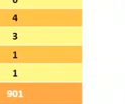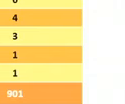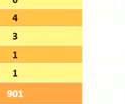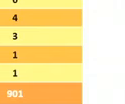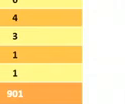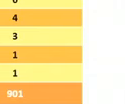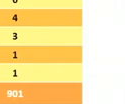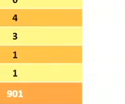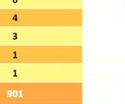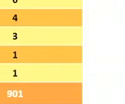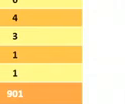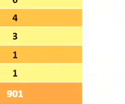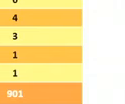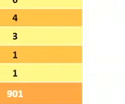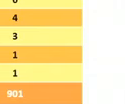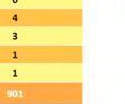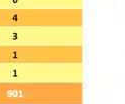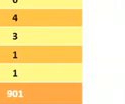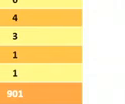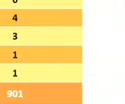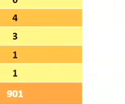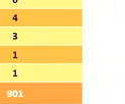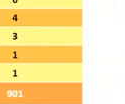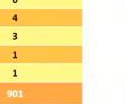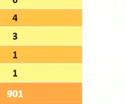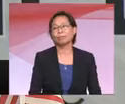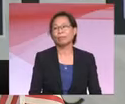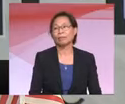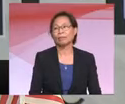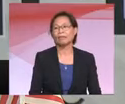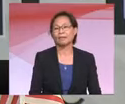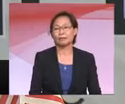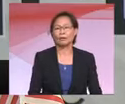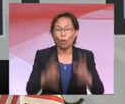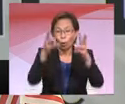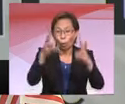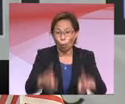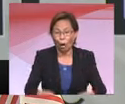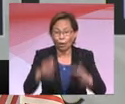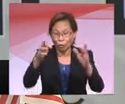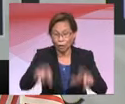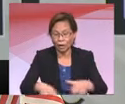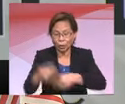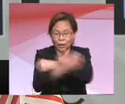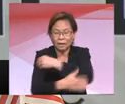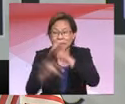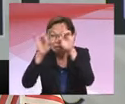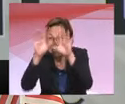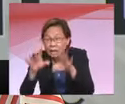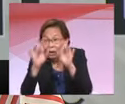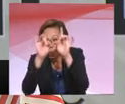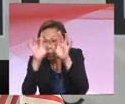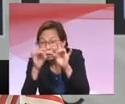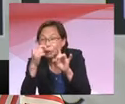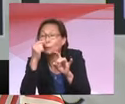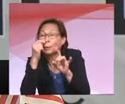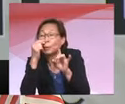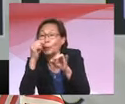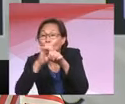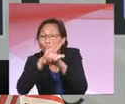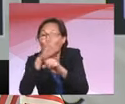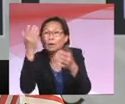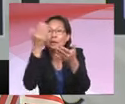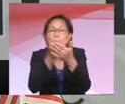Indonesia. Seterusnya, dimaklumkan jumlah kumulatif warga asing yang disaring dan diuji COVID-19 sehingga